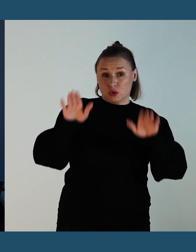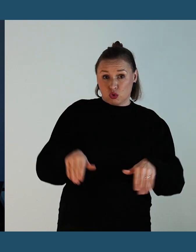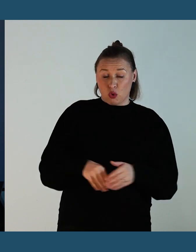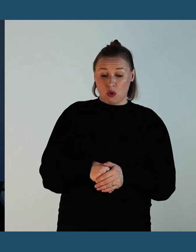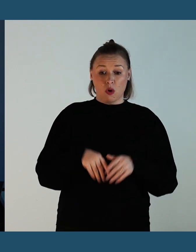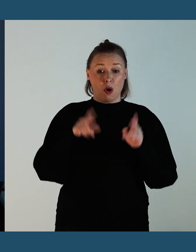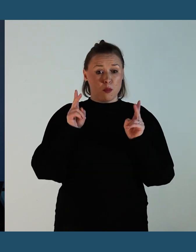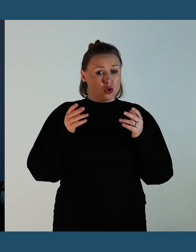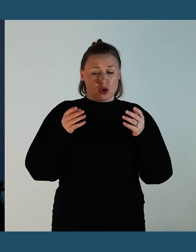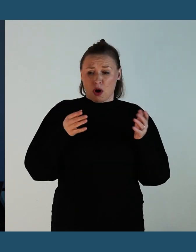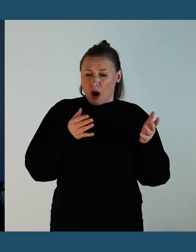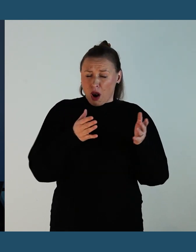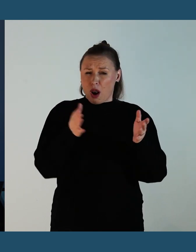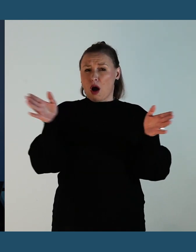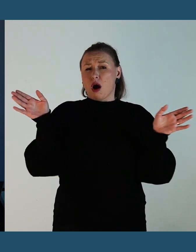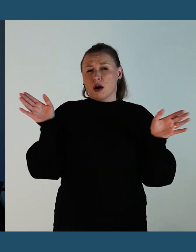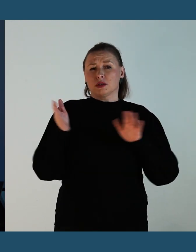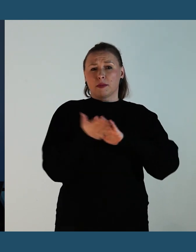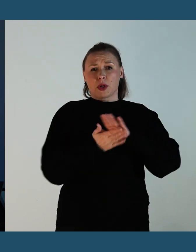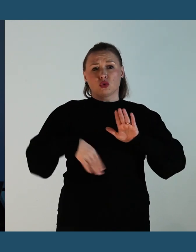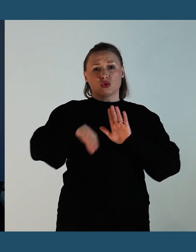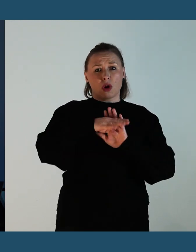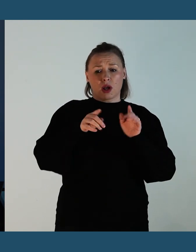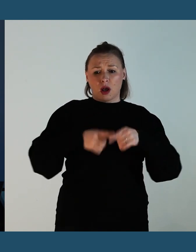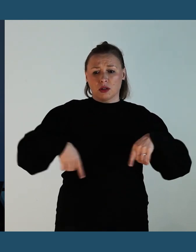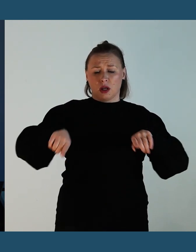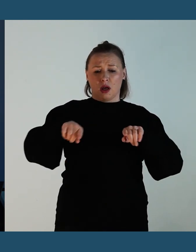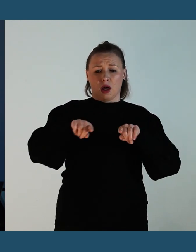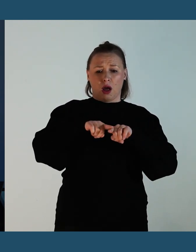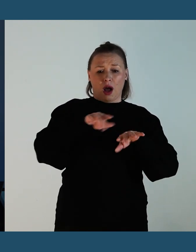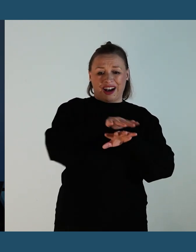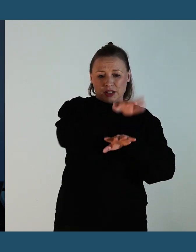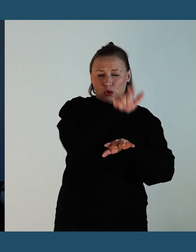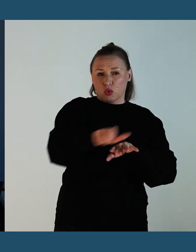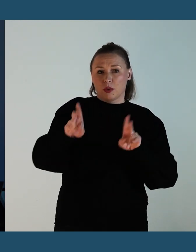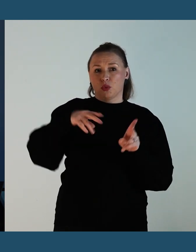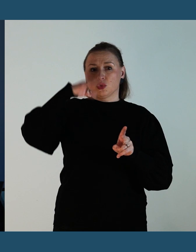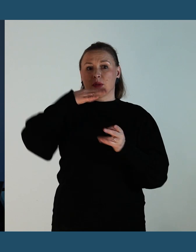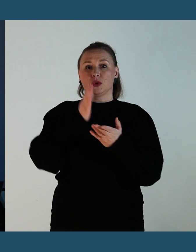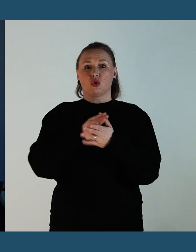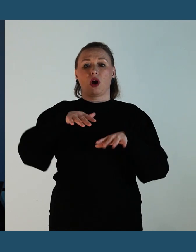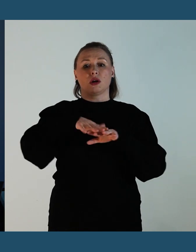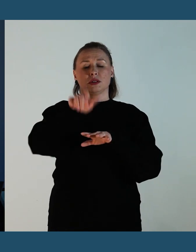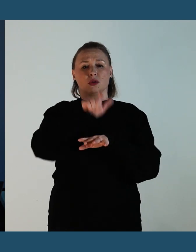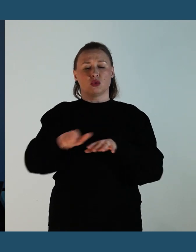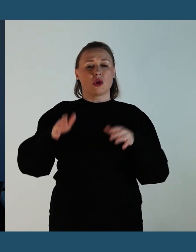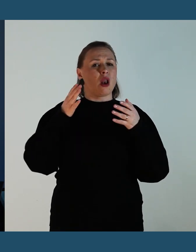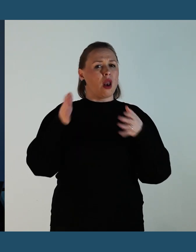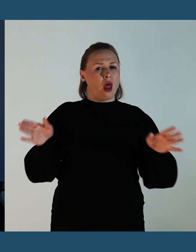Saamelaiskäräjälakiesitykselle oli myös laaja perustuslakiasiantuntijoiden ja ihmisoikeusasiantuntijoiden tuki.